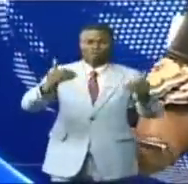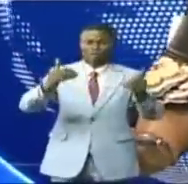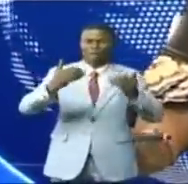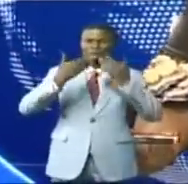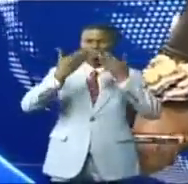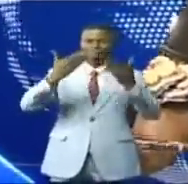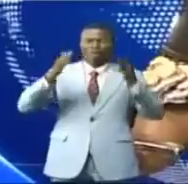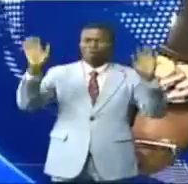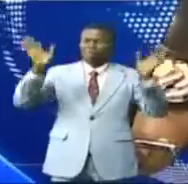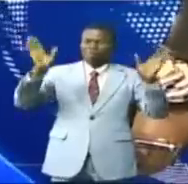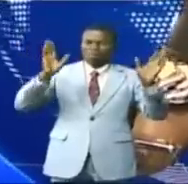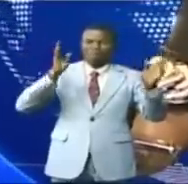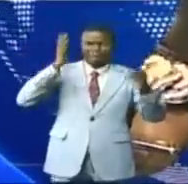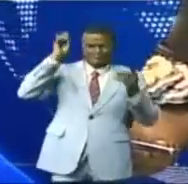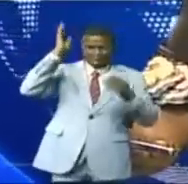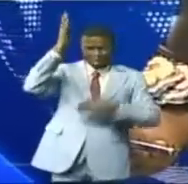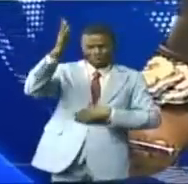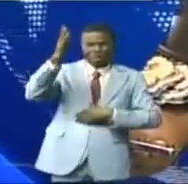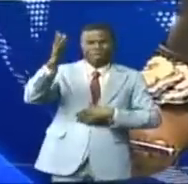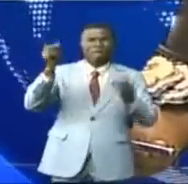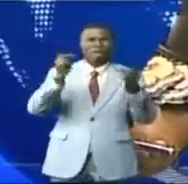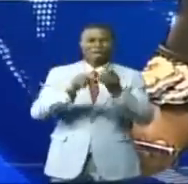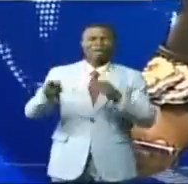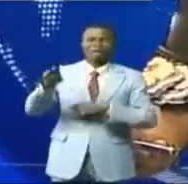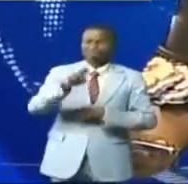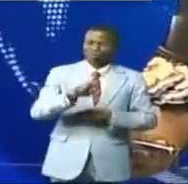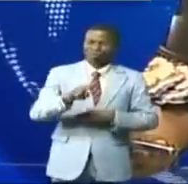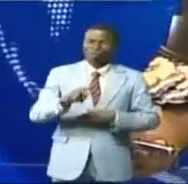Retrouvez à 23h Serge Merlin Mata. Moi,